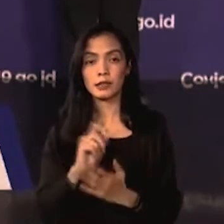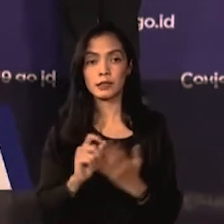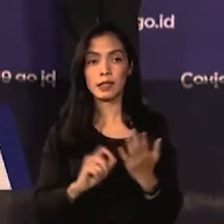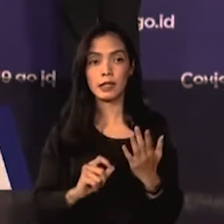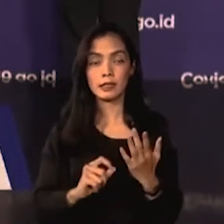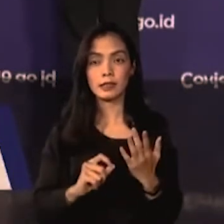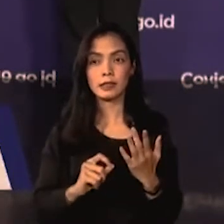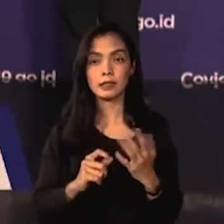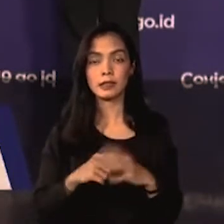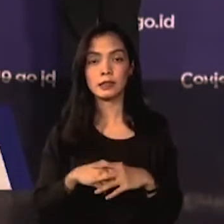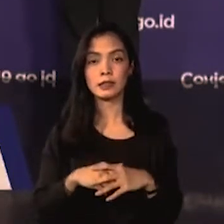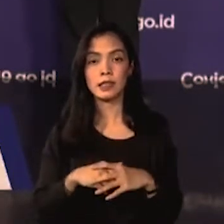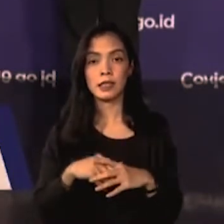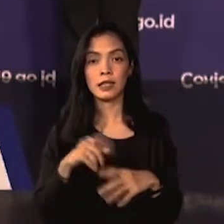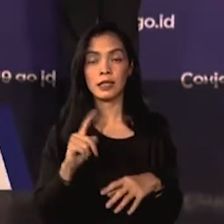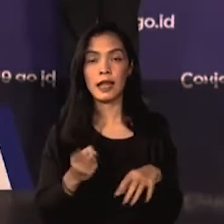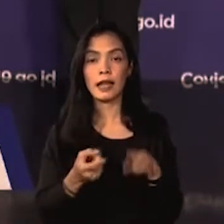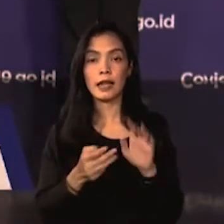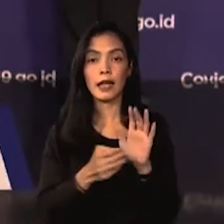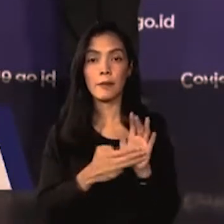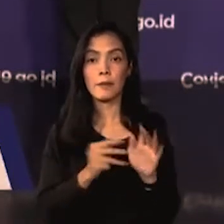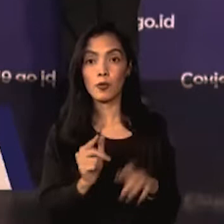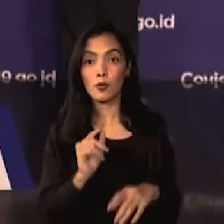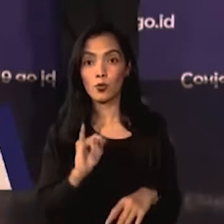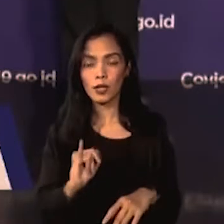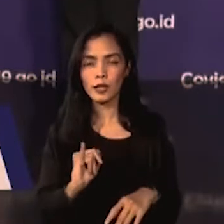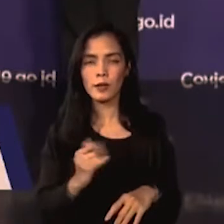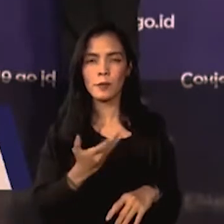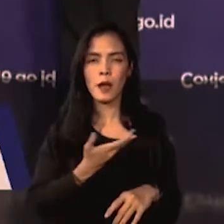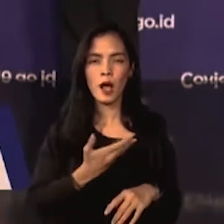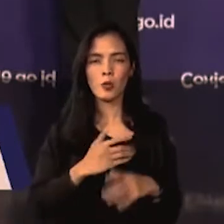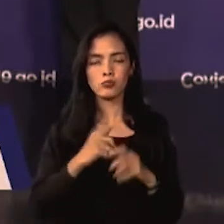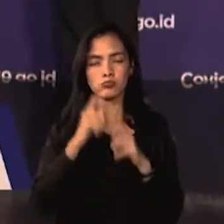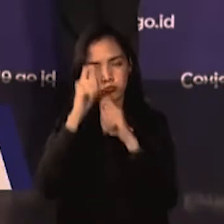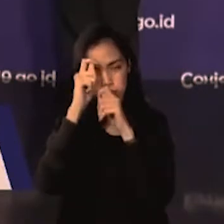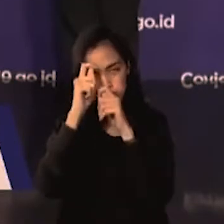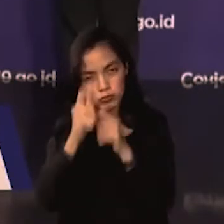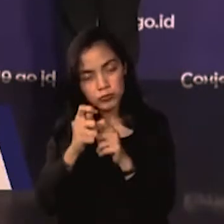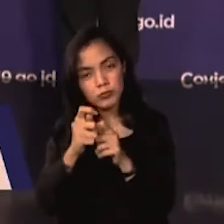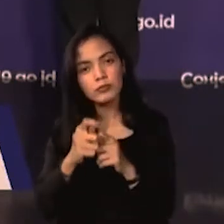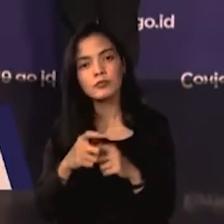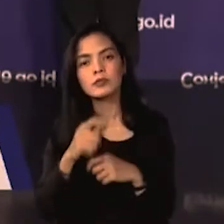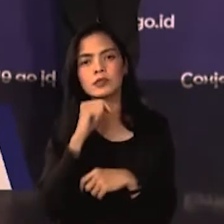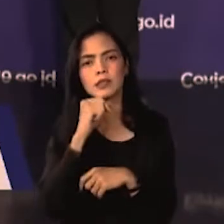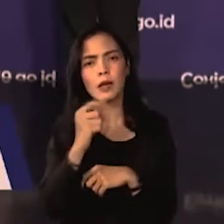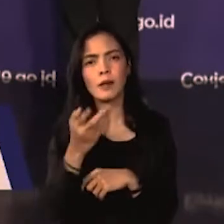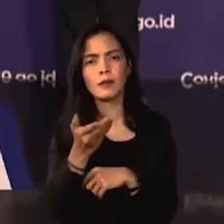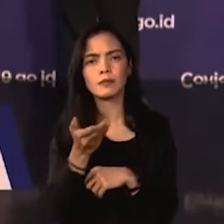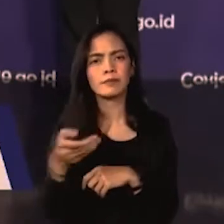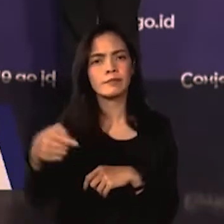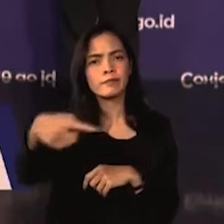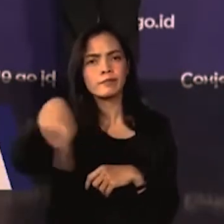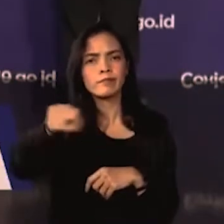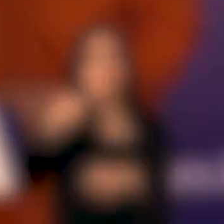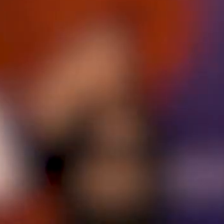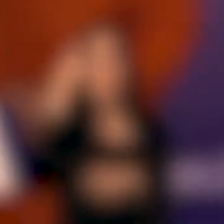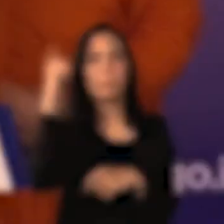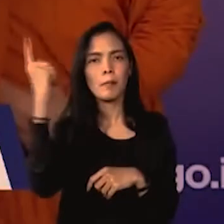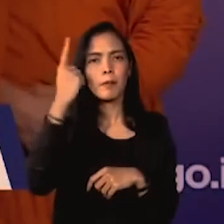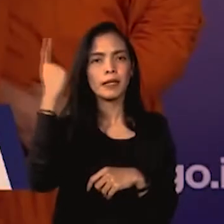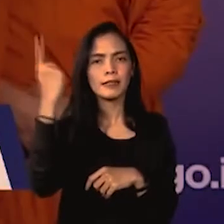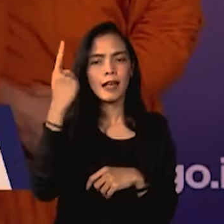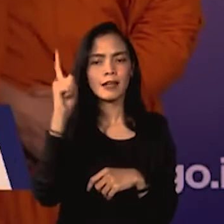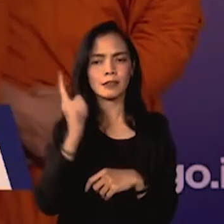Indonesia menyampaikan apresiasi kepada pemerintah yang telah